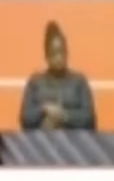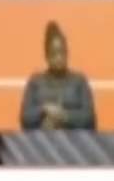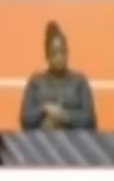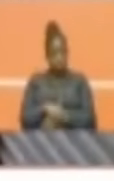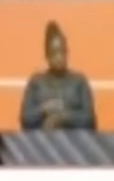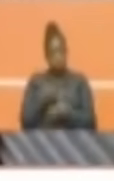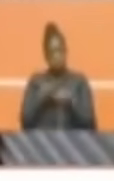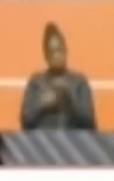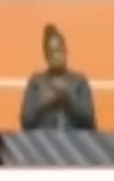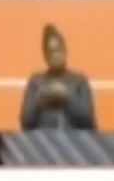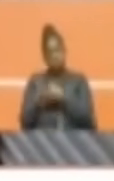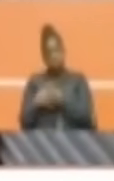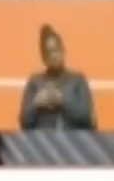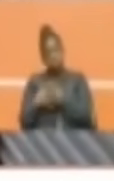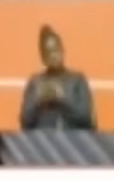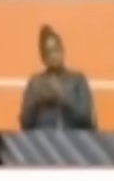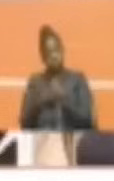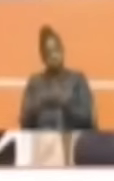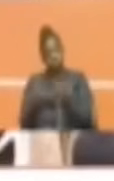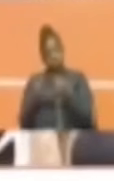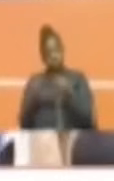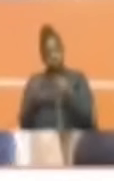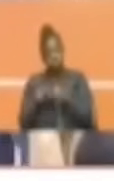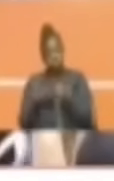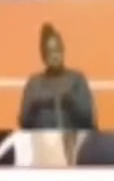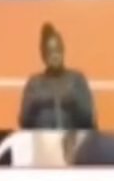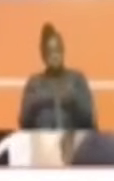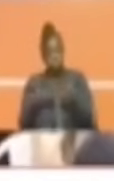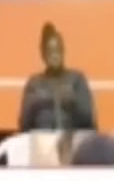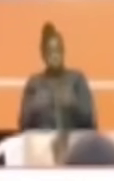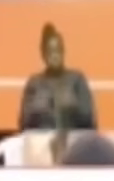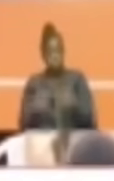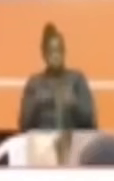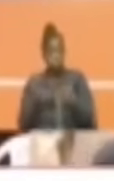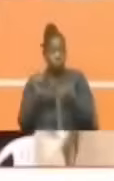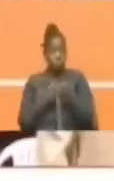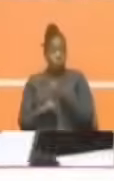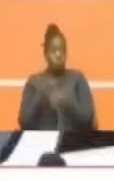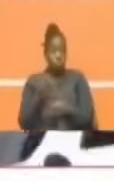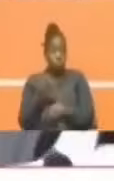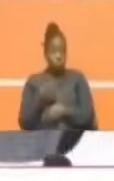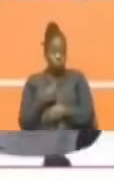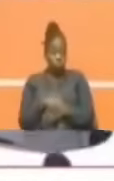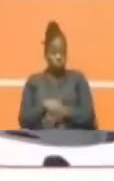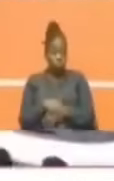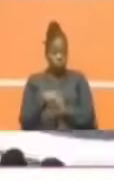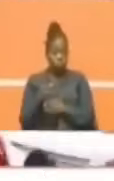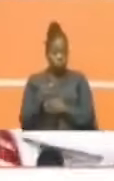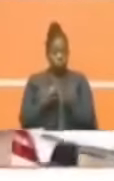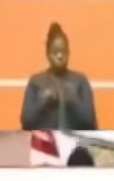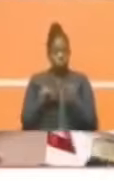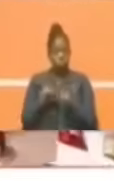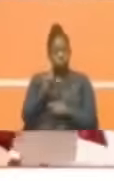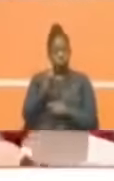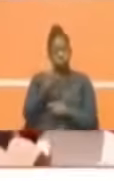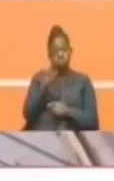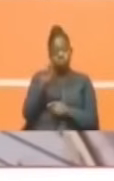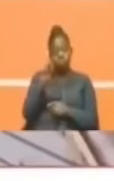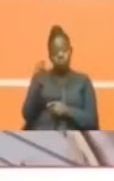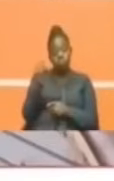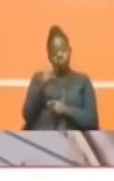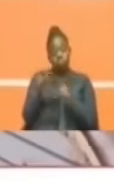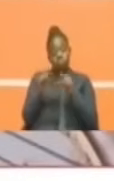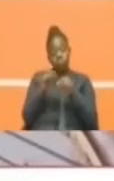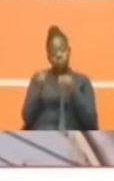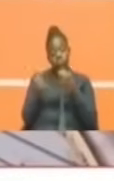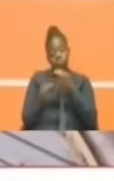abaduka kasinga kabadde magali wabula ngawula hamwa bugudde okusobola okufuna kusente abasibuza okulishali fulubega bogende